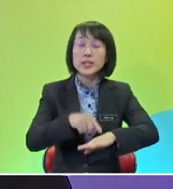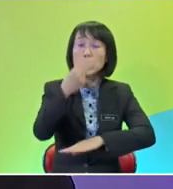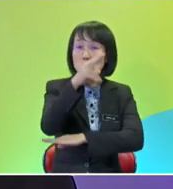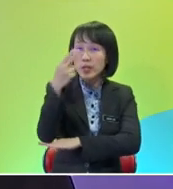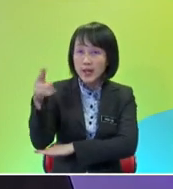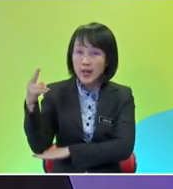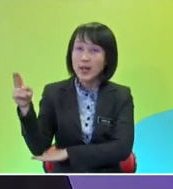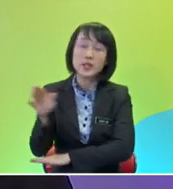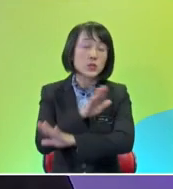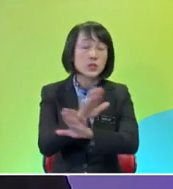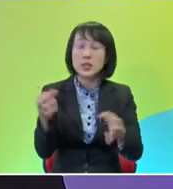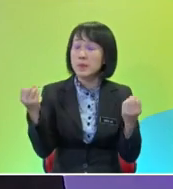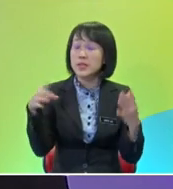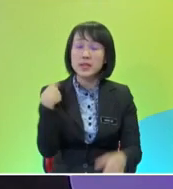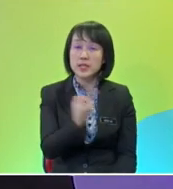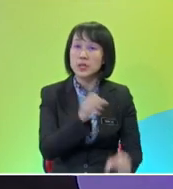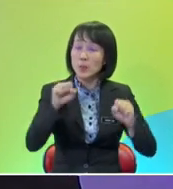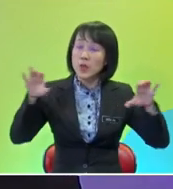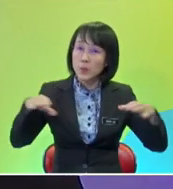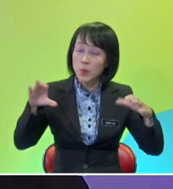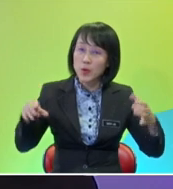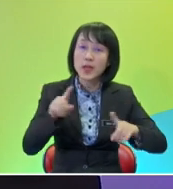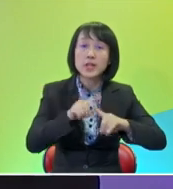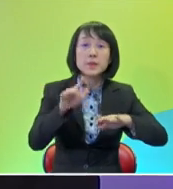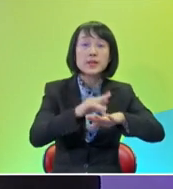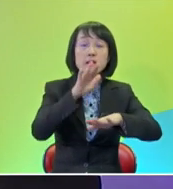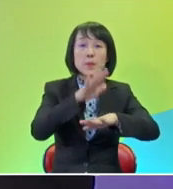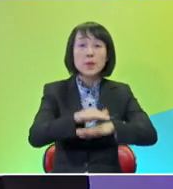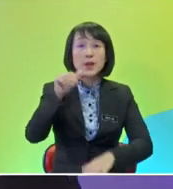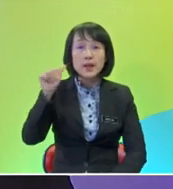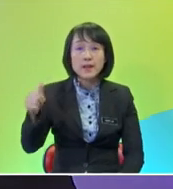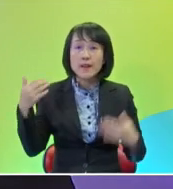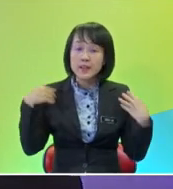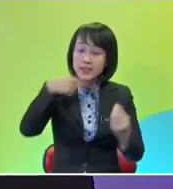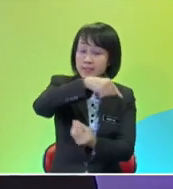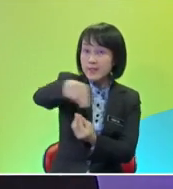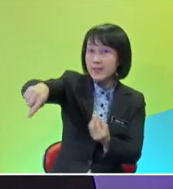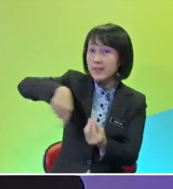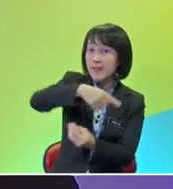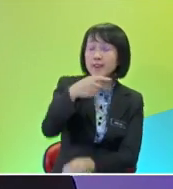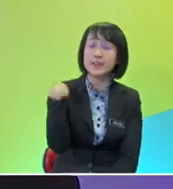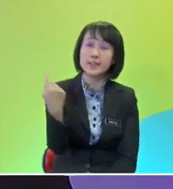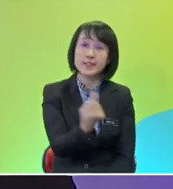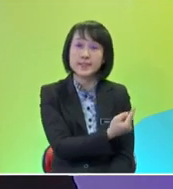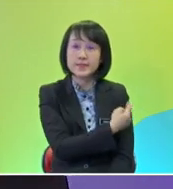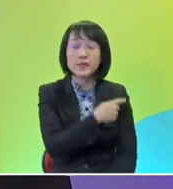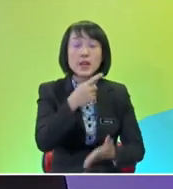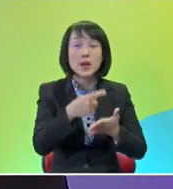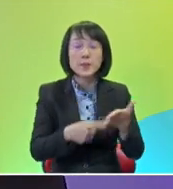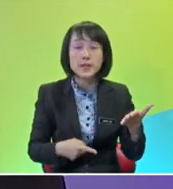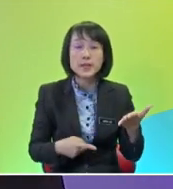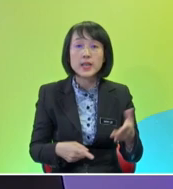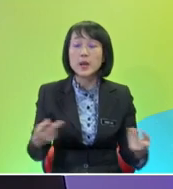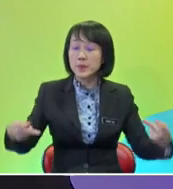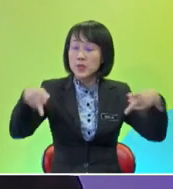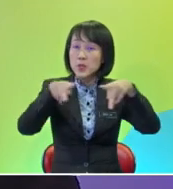boleh lakukan. Tetapi kalau nyamuk Aedes ni, dia sentiasa berada di sekitar kita. Di sekeliling kita. So, apakah yang perlu